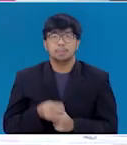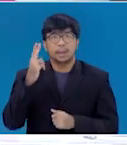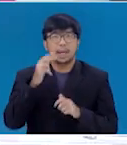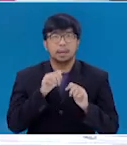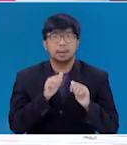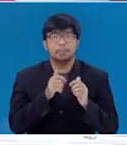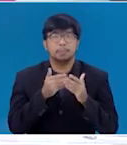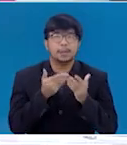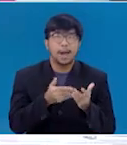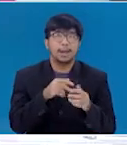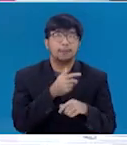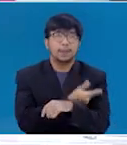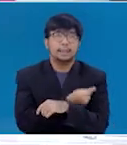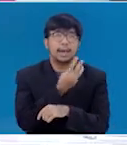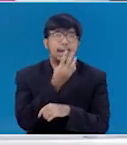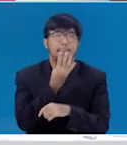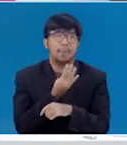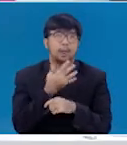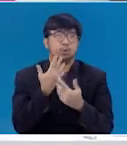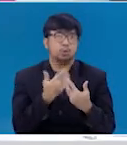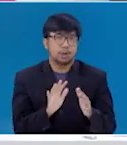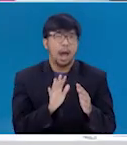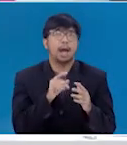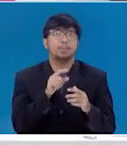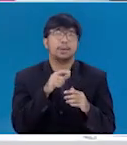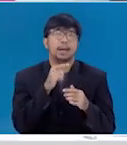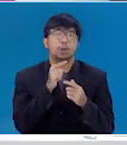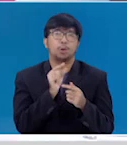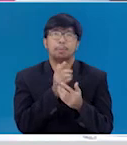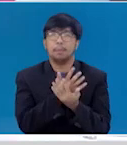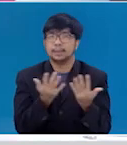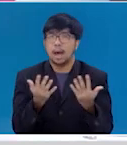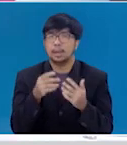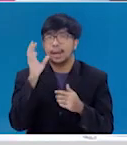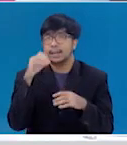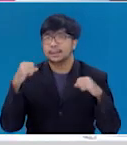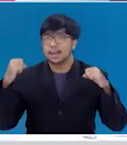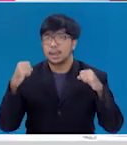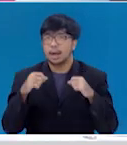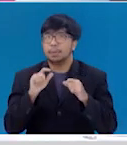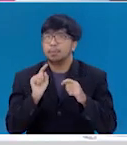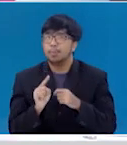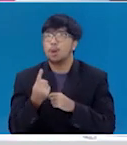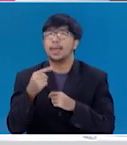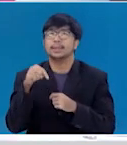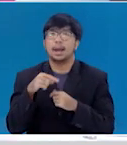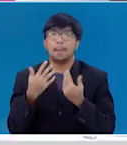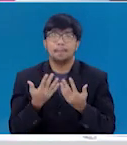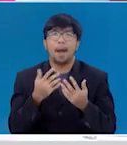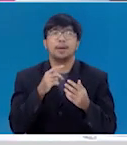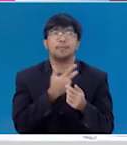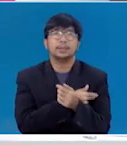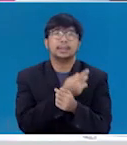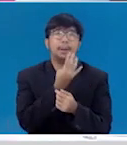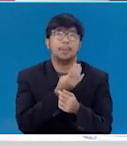Pemirsa, pemerintah telah menyediakan vaksinasi COVID-19 booster kedua atau dosis keempat bagi masyarakat. Dinas Kesehatan kini memprioritaskan vaksinasi